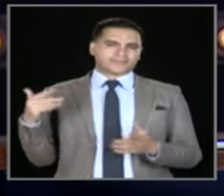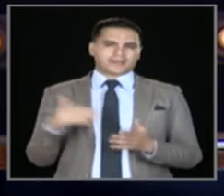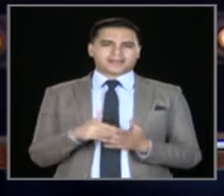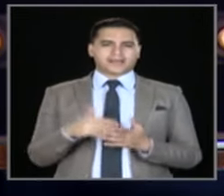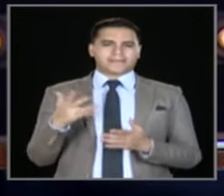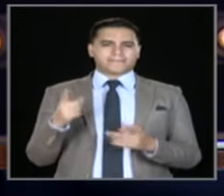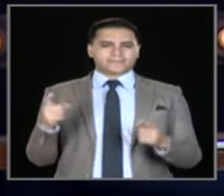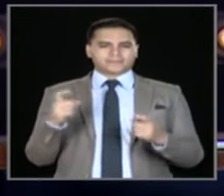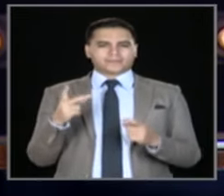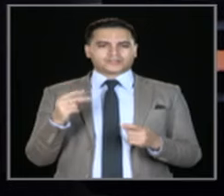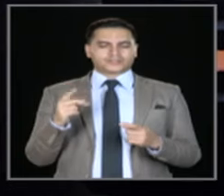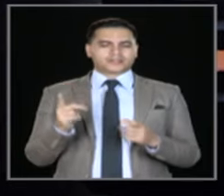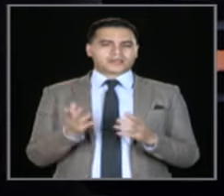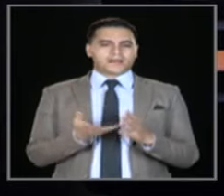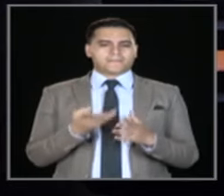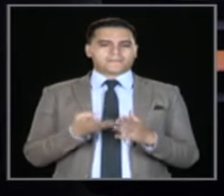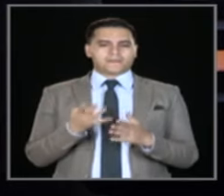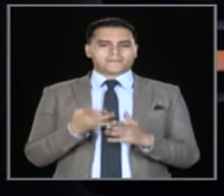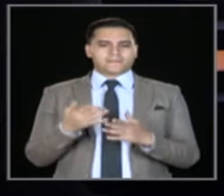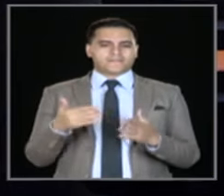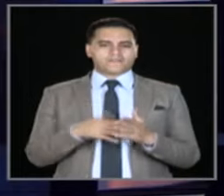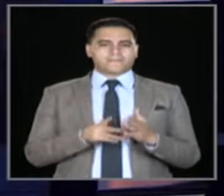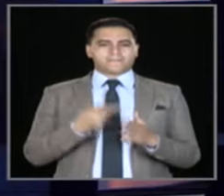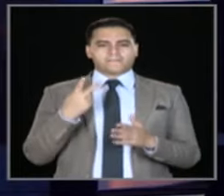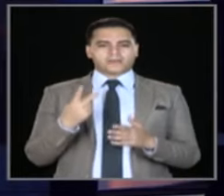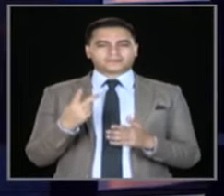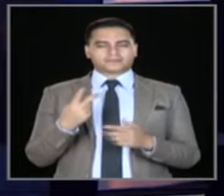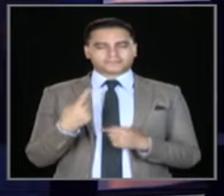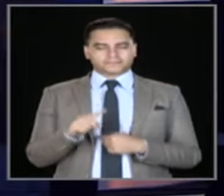مشاركة. فازوا باللقب كم مرة؟ مرتين. تمام. 40